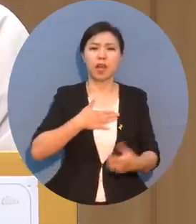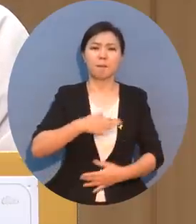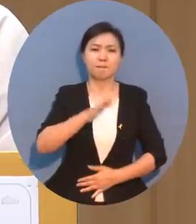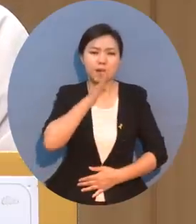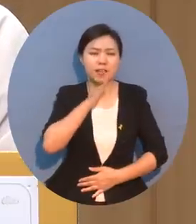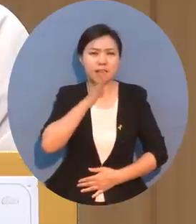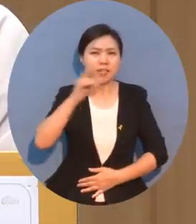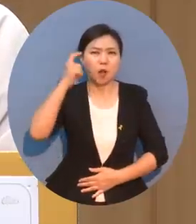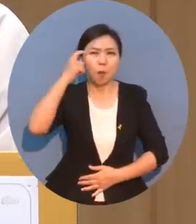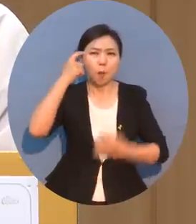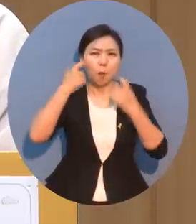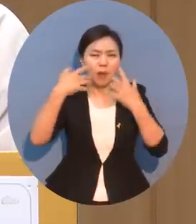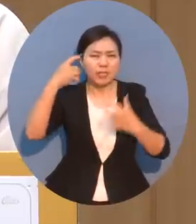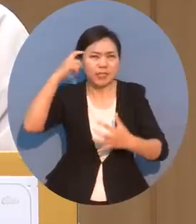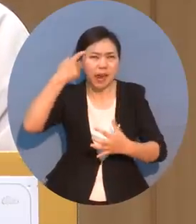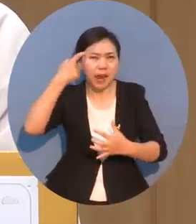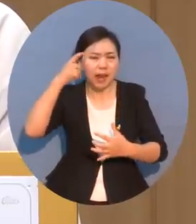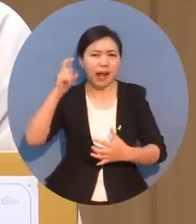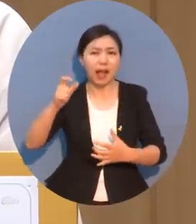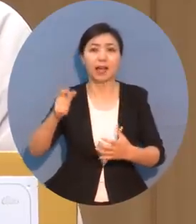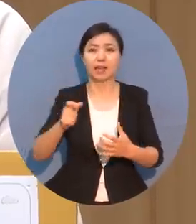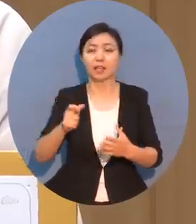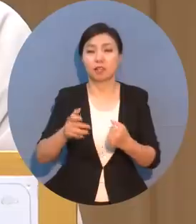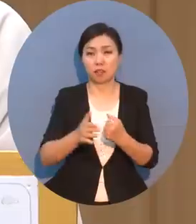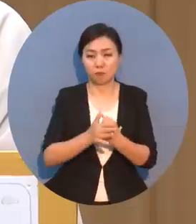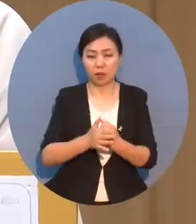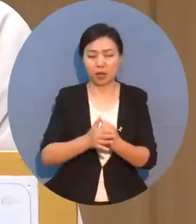시켰다는 얘기거든요. 예. 그러니까 금방